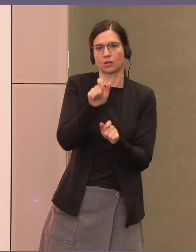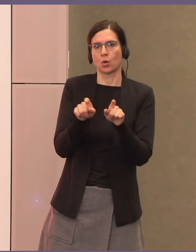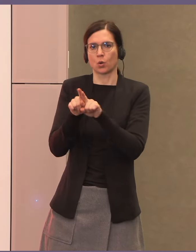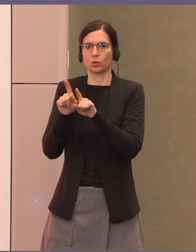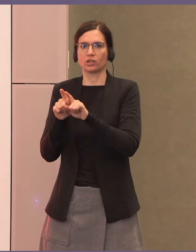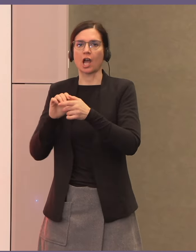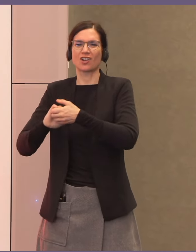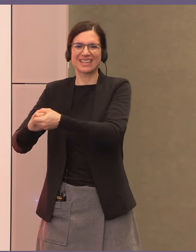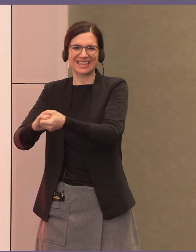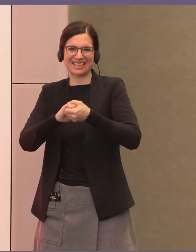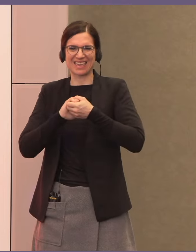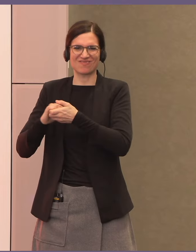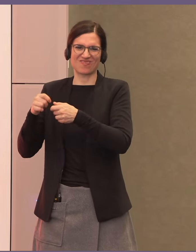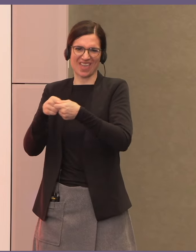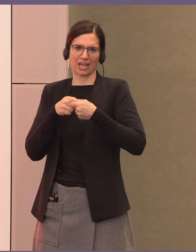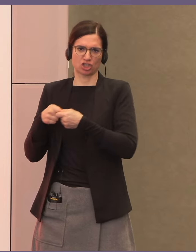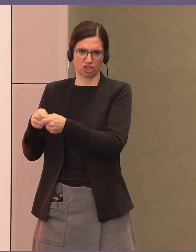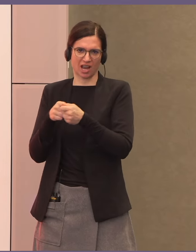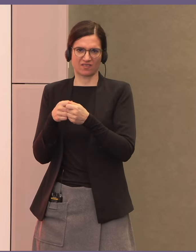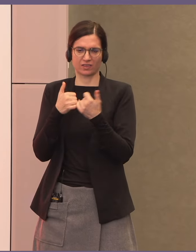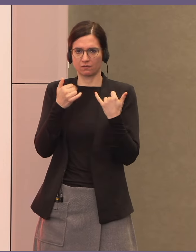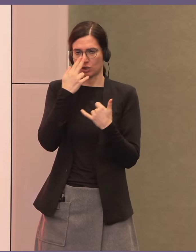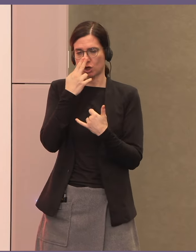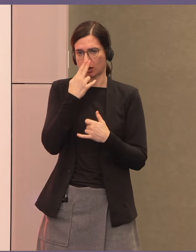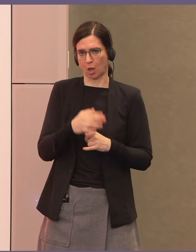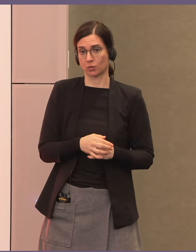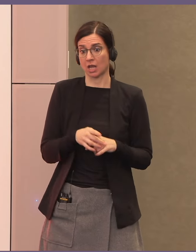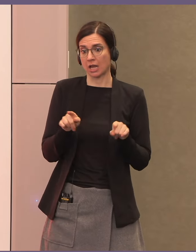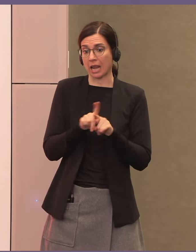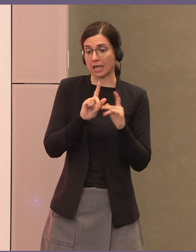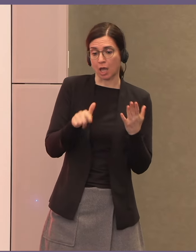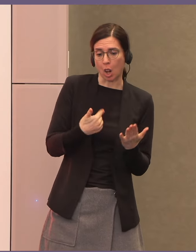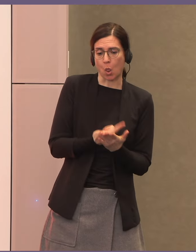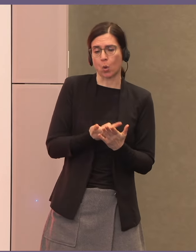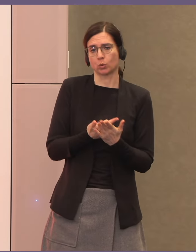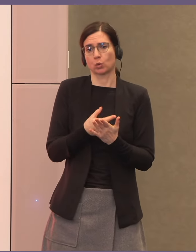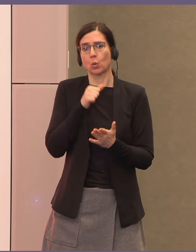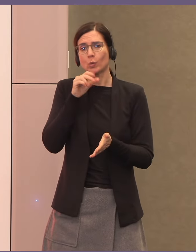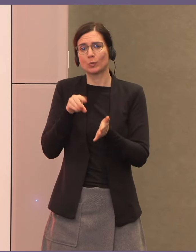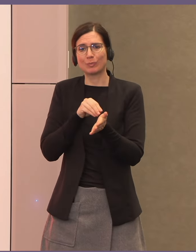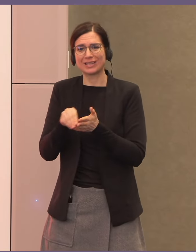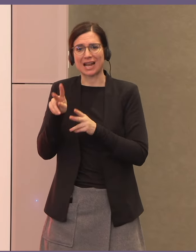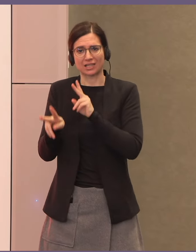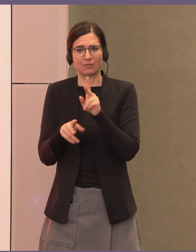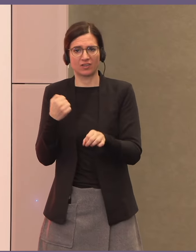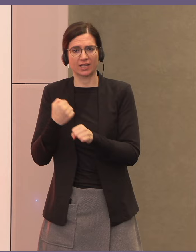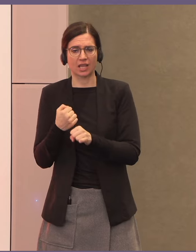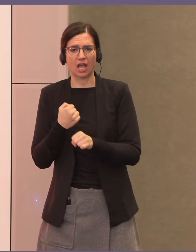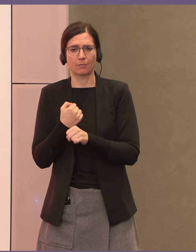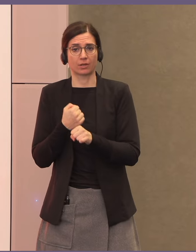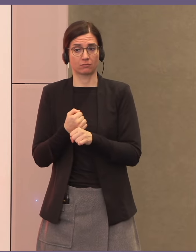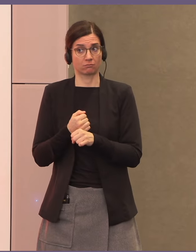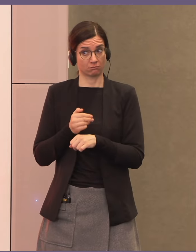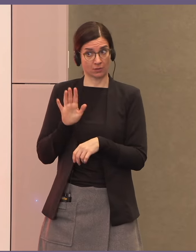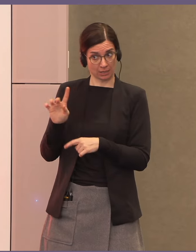Gewerkschaften? Denn insbesondere, wenn es um gleiche Löhne geht, unbezahlte Pflegearbeit, würden Sie sagen, dass das eine